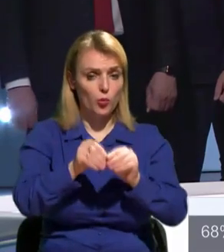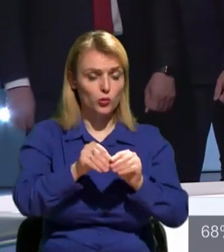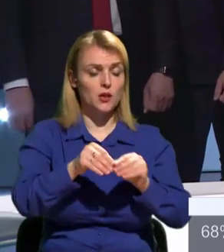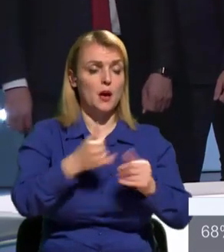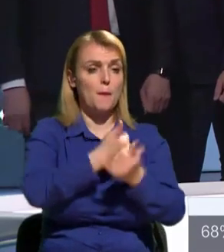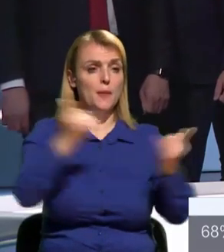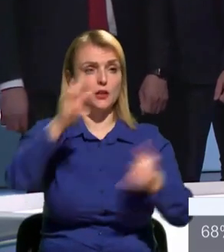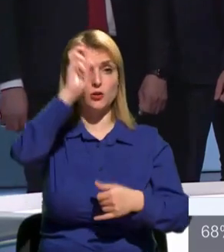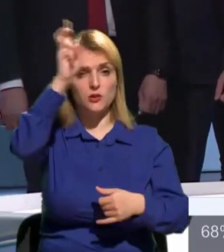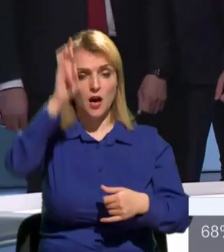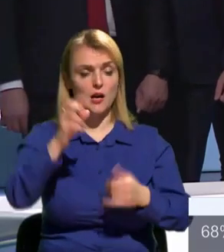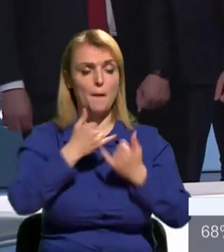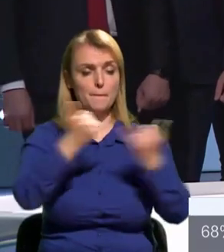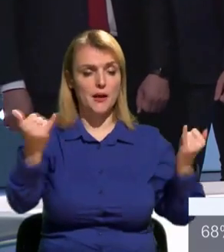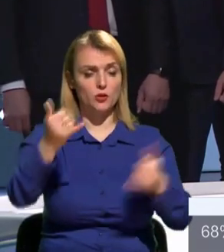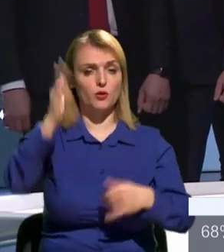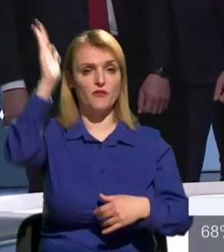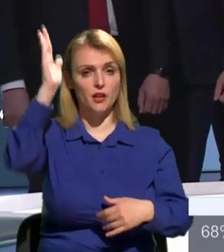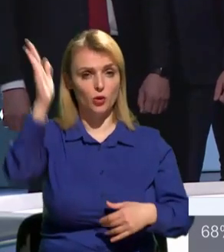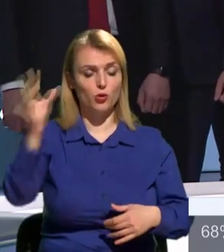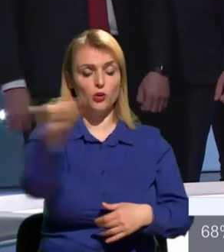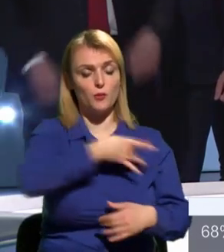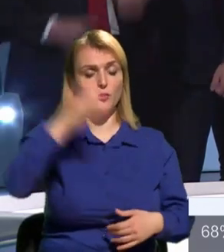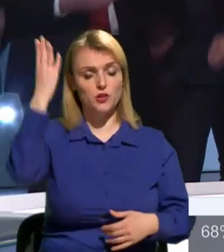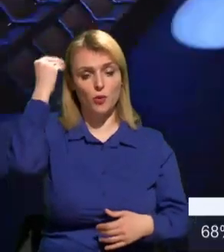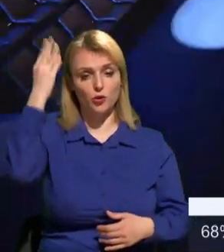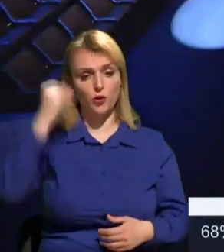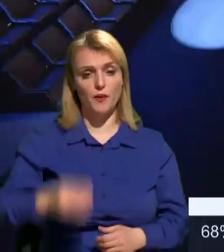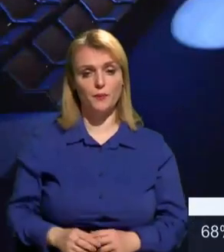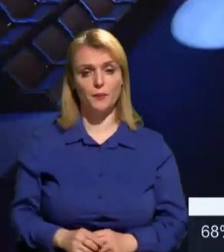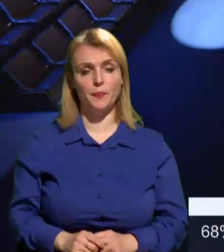copiii noștri, pentru viitorul Republicii Moldova.